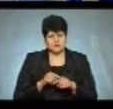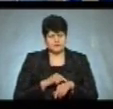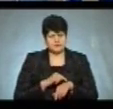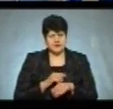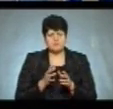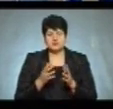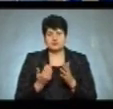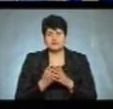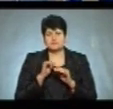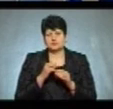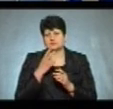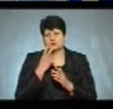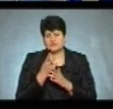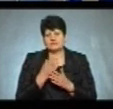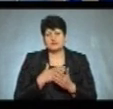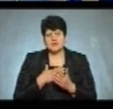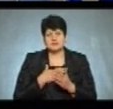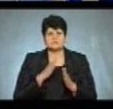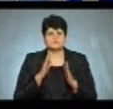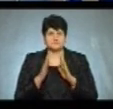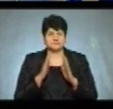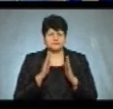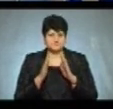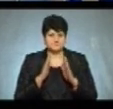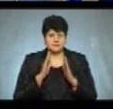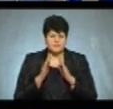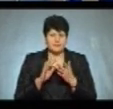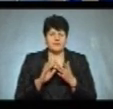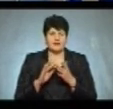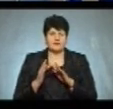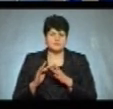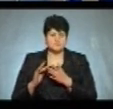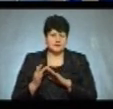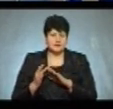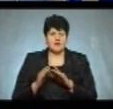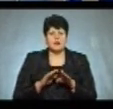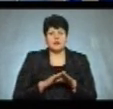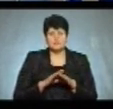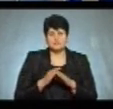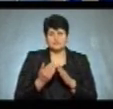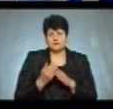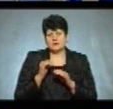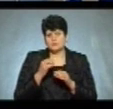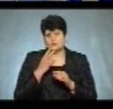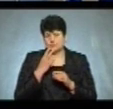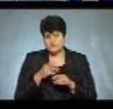Більше новин ви можете переглянути на нашій сторінці UA Тернопіль, у соцмережі Facebook, а повні випуски передивитися на